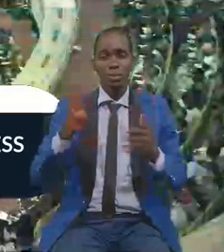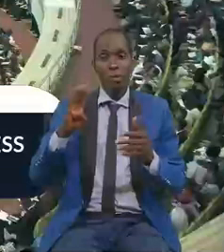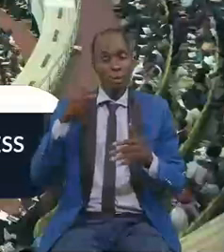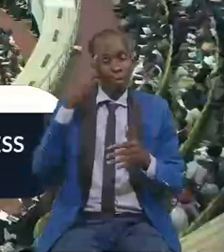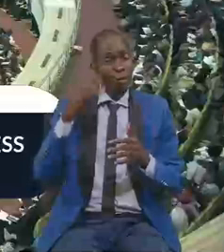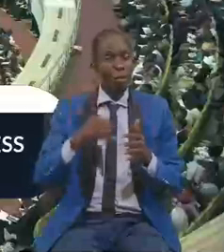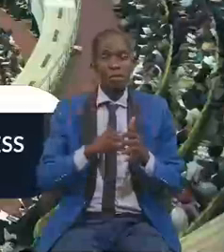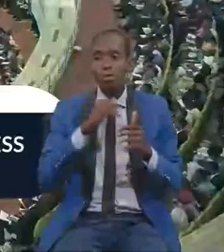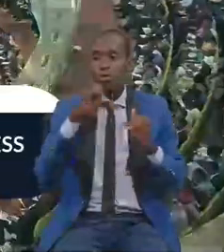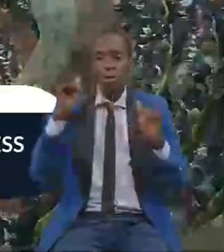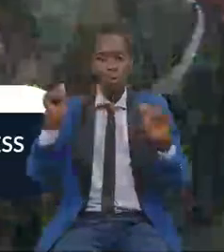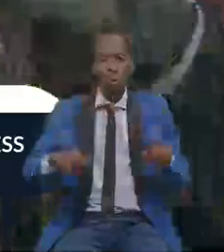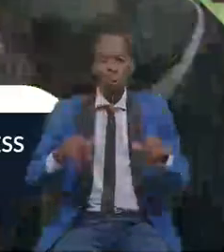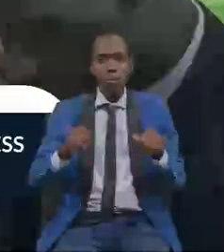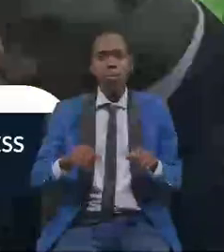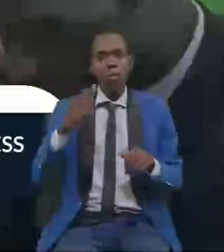obéissance.